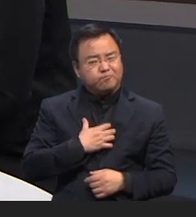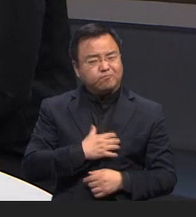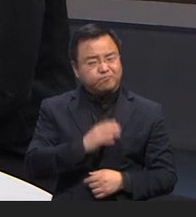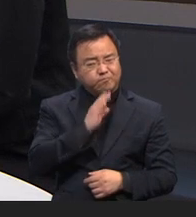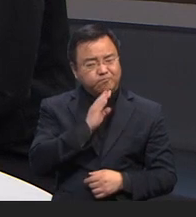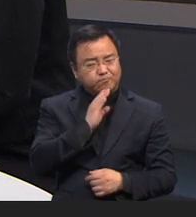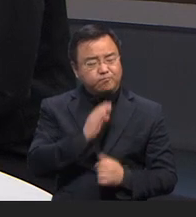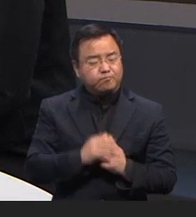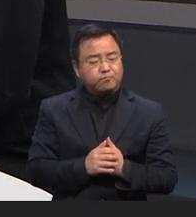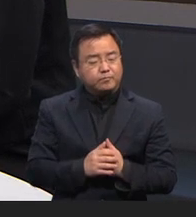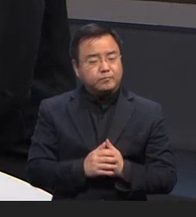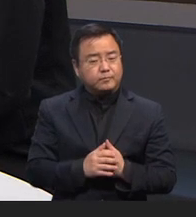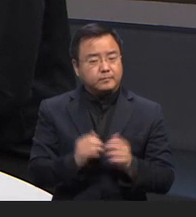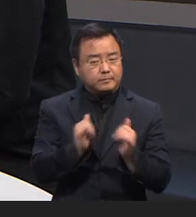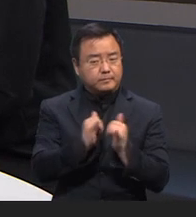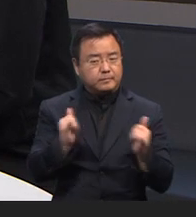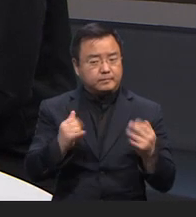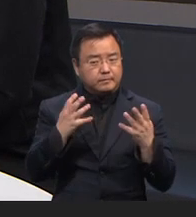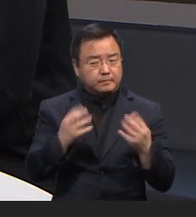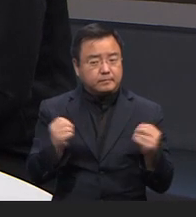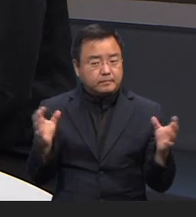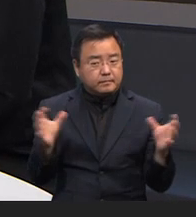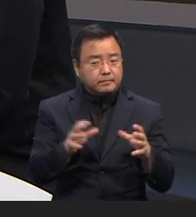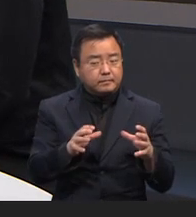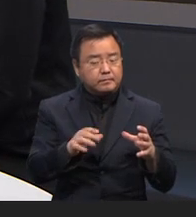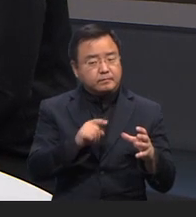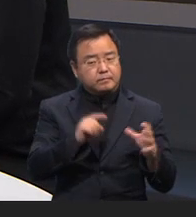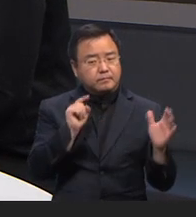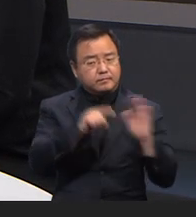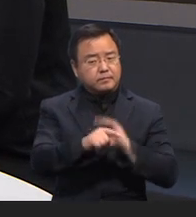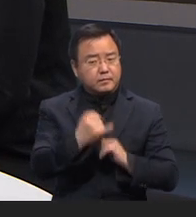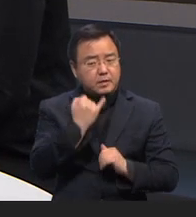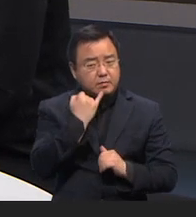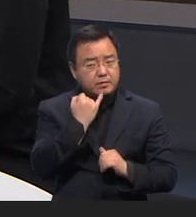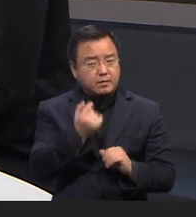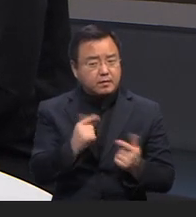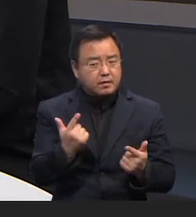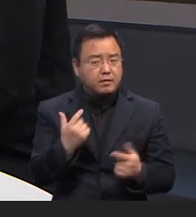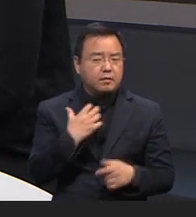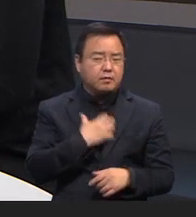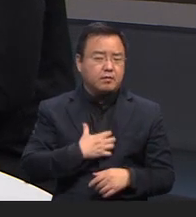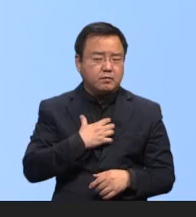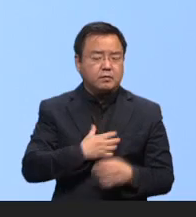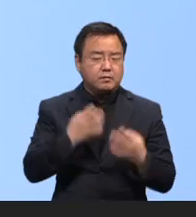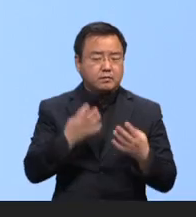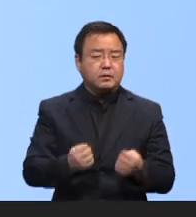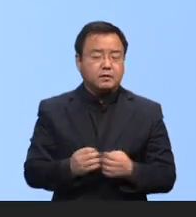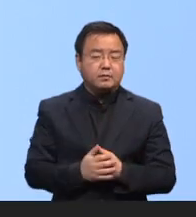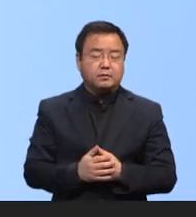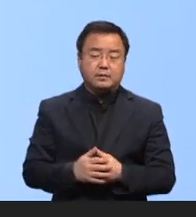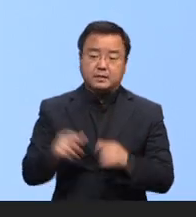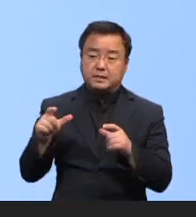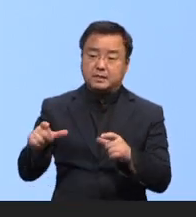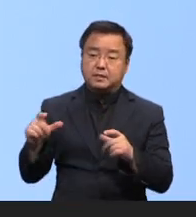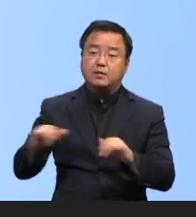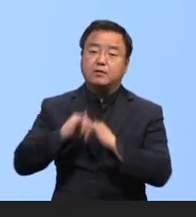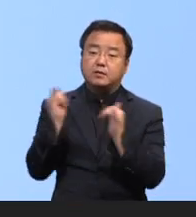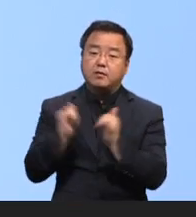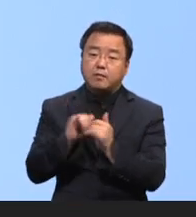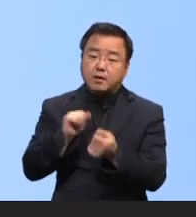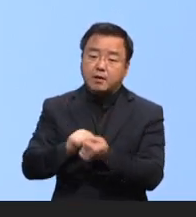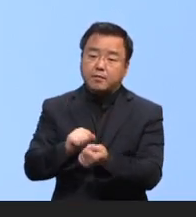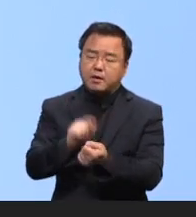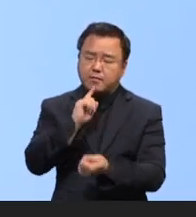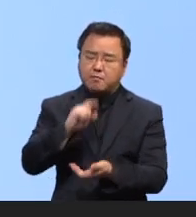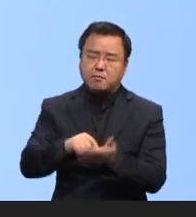건 사실이거든요 사람이 많은 곳은 가도 괜찮은 건지 염려하는 시민들도 많습니다 4 아직까지는 지역사회 감염 이라고 표현할 정도 까지